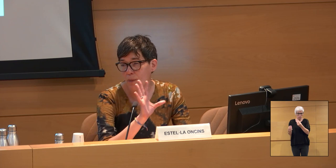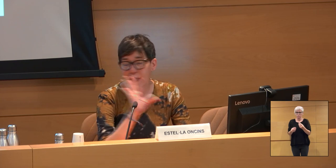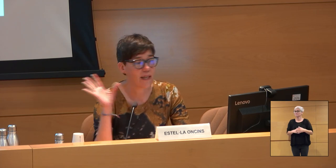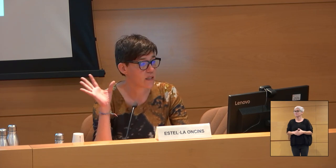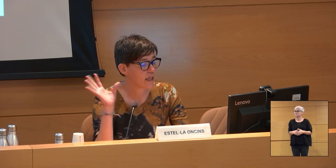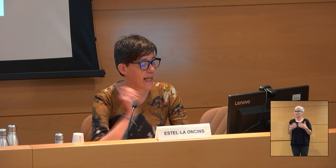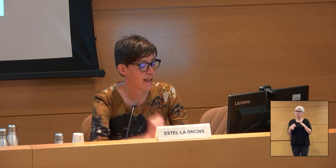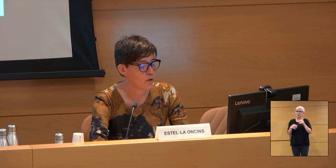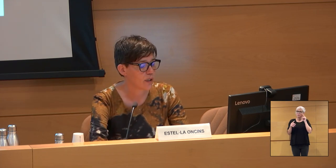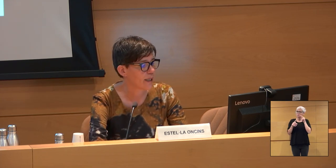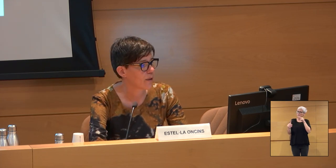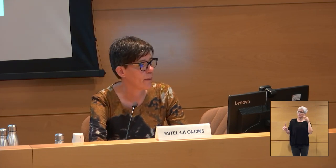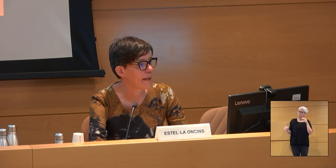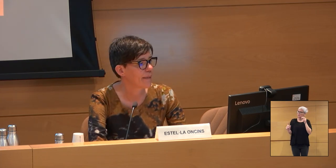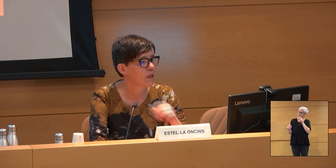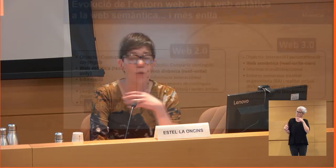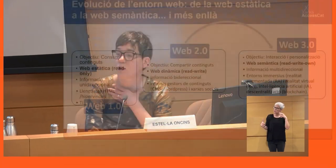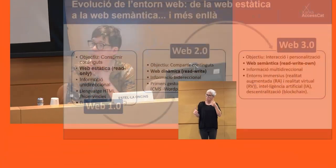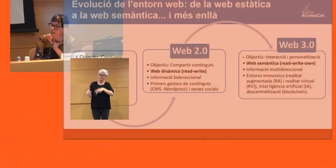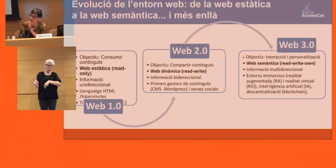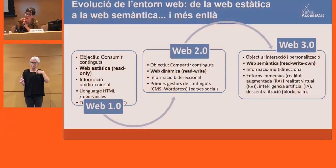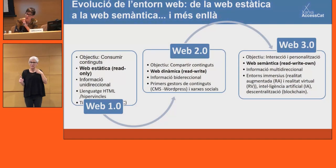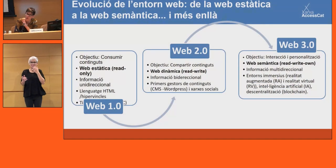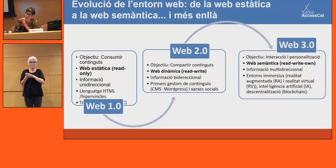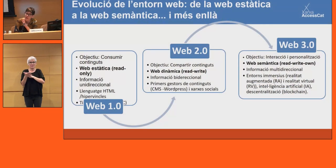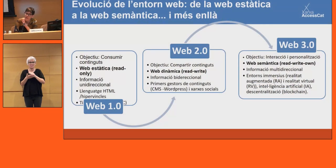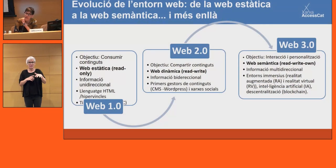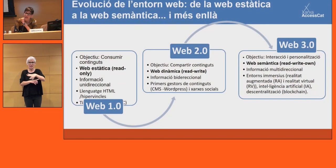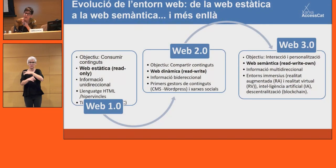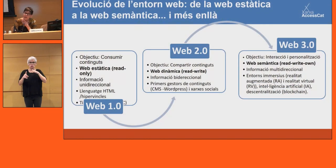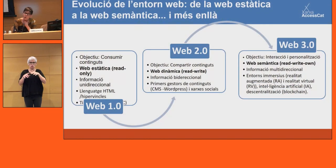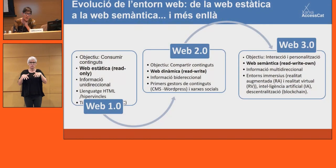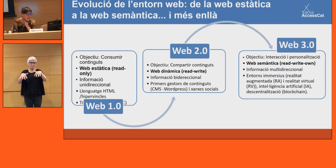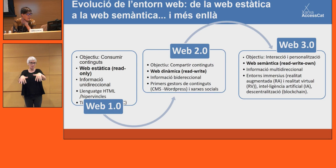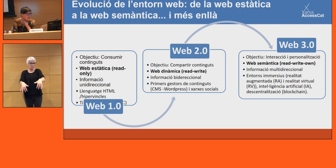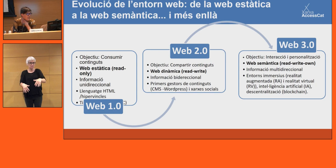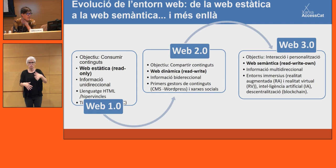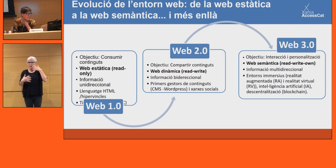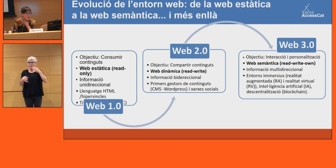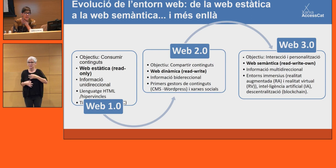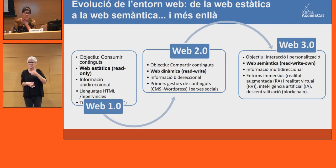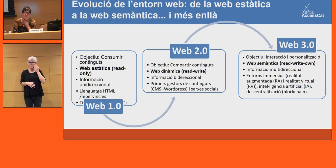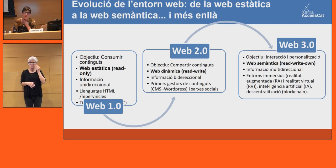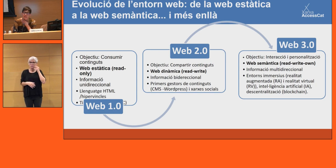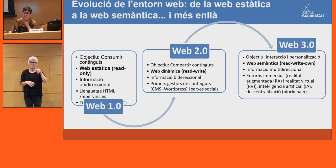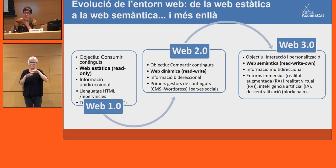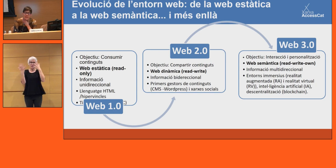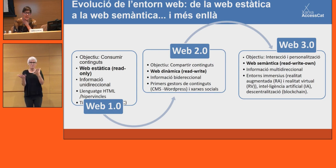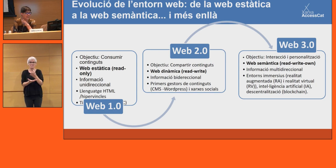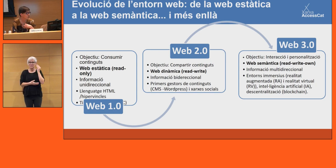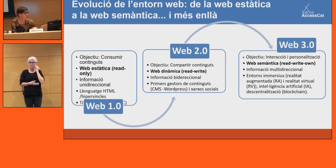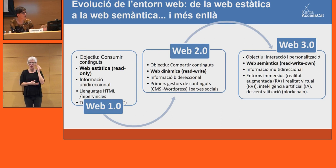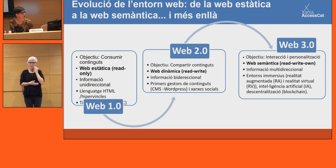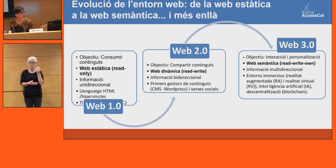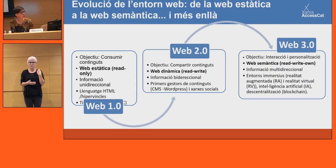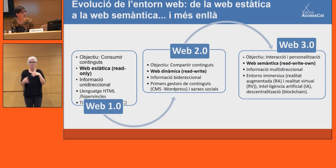visió una mica general, no?, de quan parlem d'entorns immersius, de realitat virtual i de metavers,